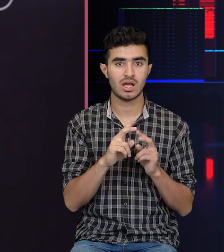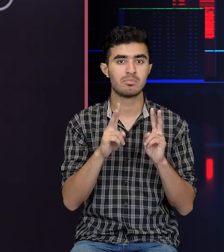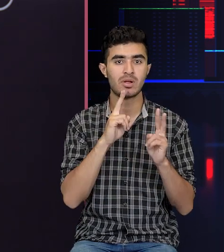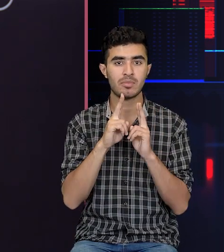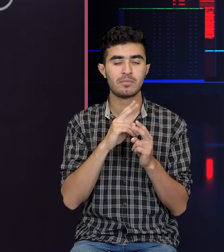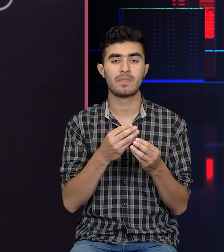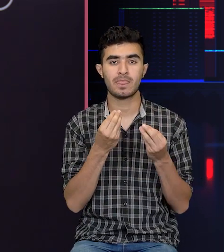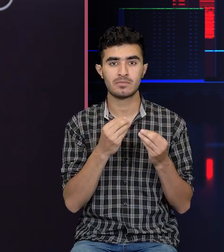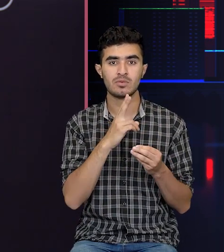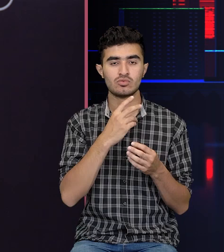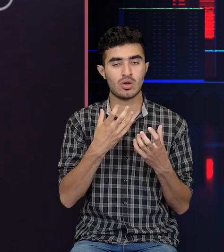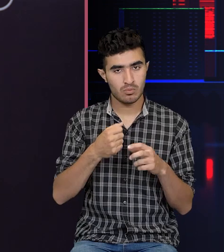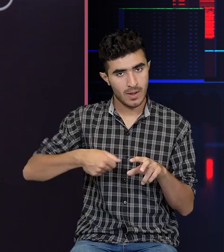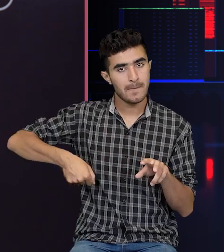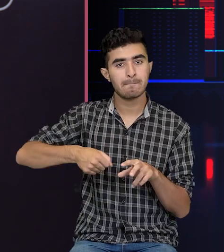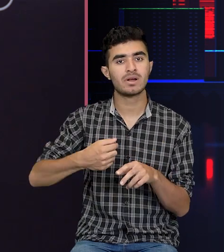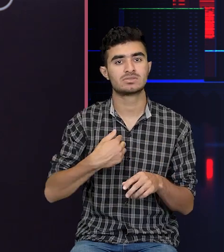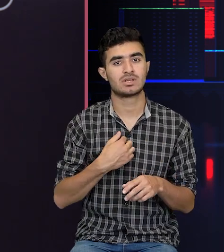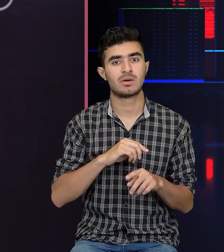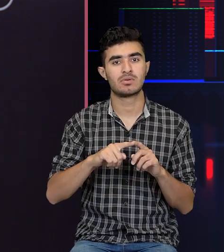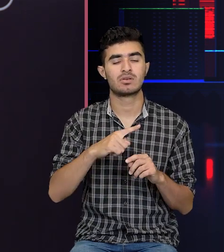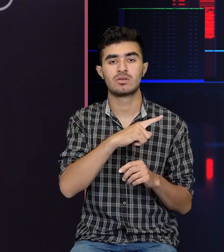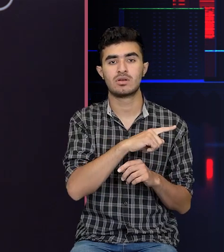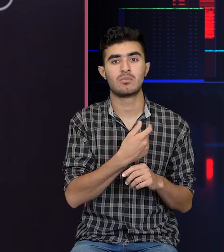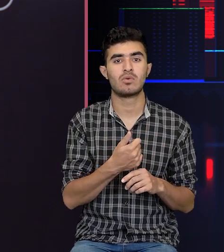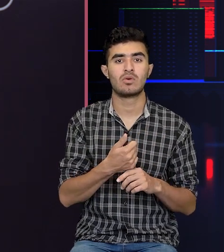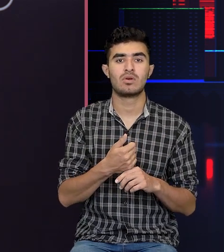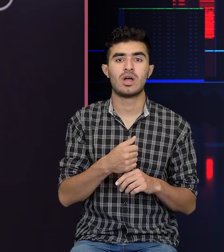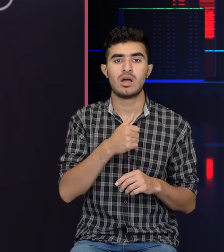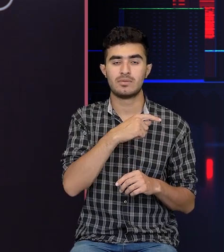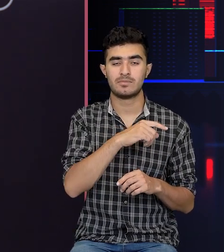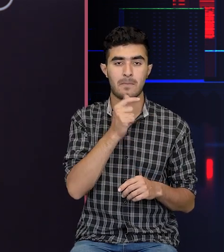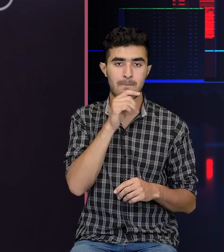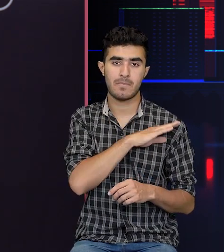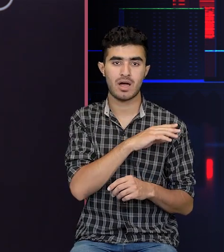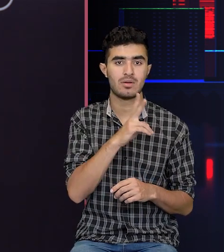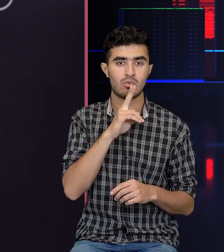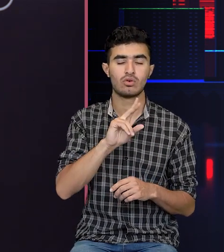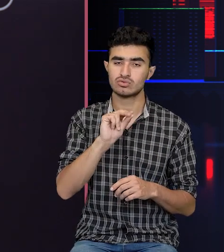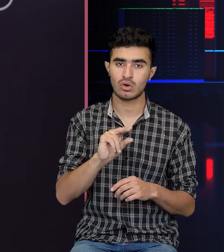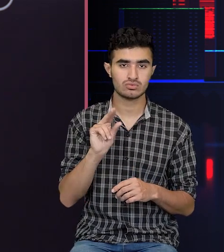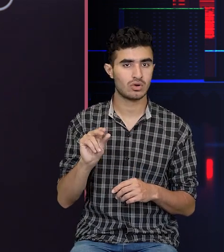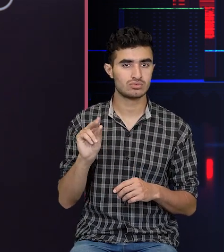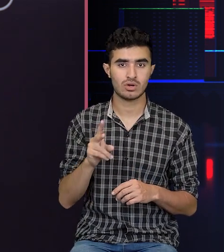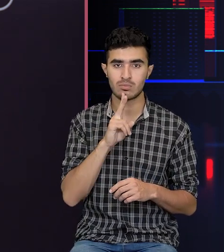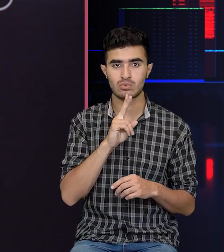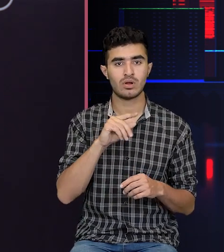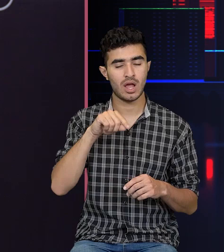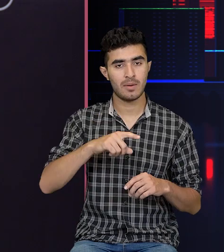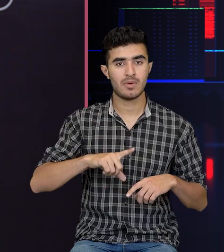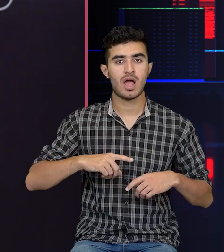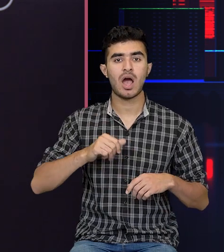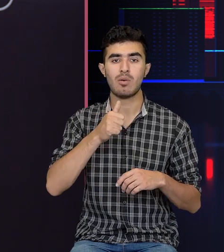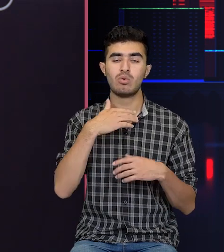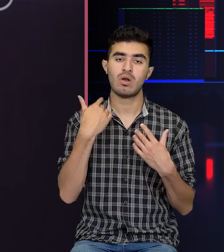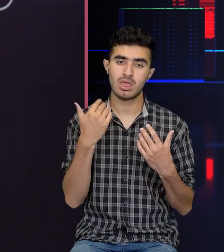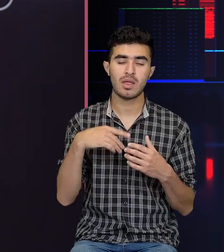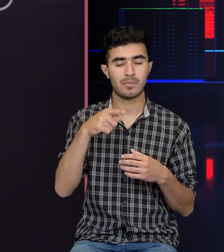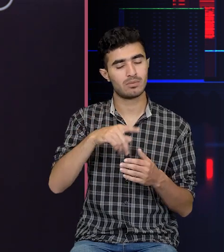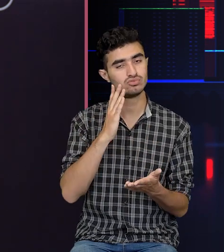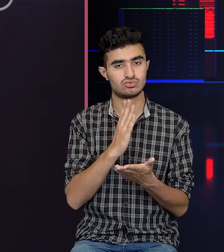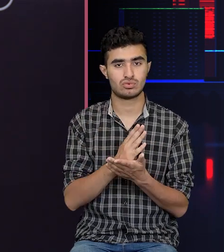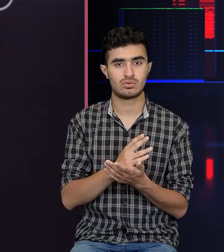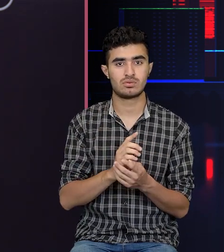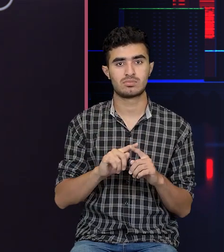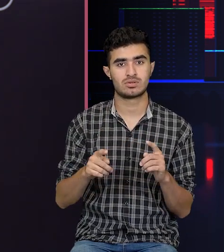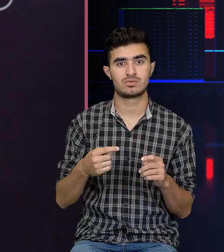में चला जाएगा। तो मैं समझता हूँ कि इंसान को अपने ऊपर यकीन होना चाहिए, और अगर वो किसी के साथ जब तक आप गलत नहीं करेंगे, आपके अपने